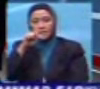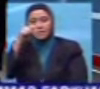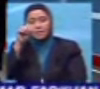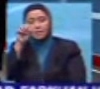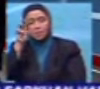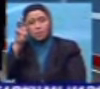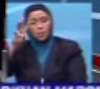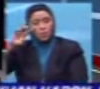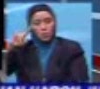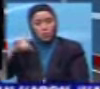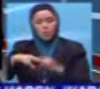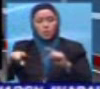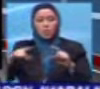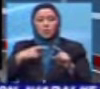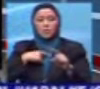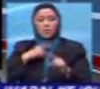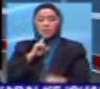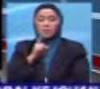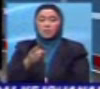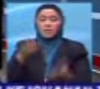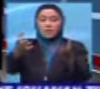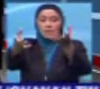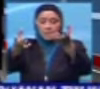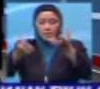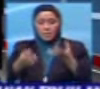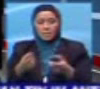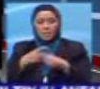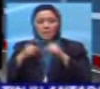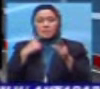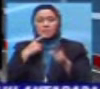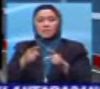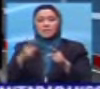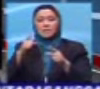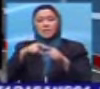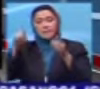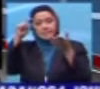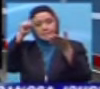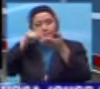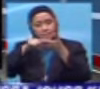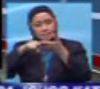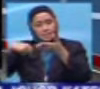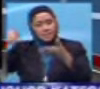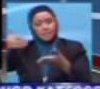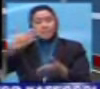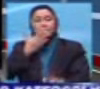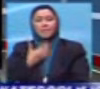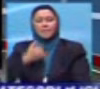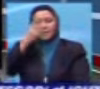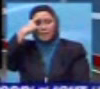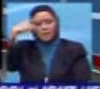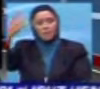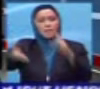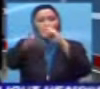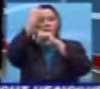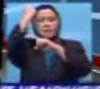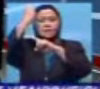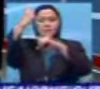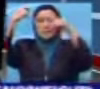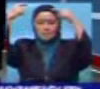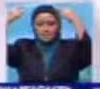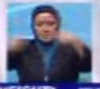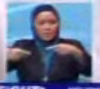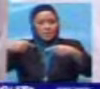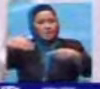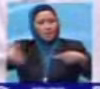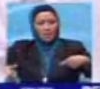menjadi detik manis untuk dirinya dalam misi untuk memburu kejuaraan tersebut yang belum pernah dimenanginya. Datuk Lee Chong Wei